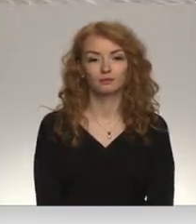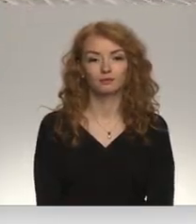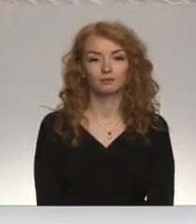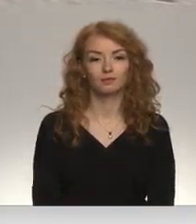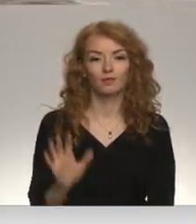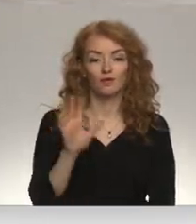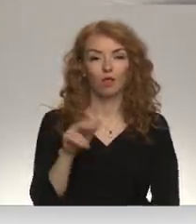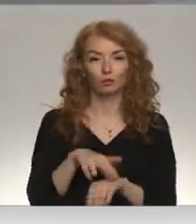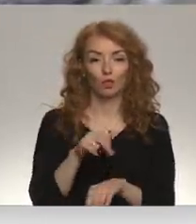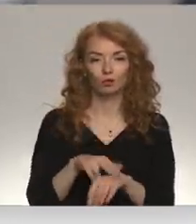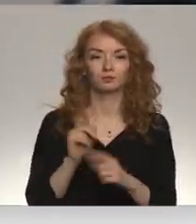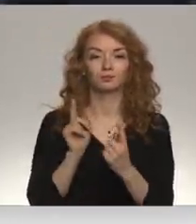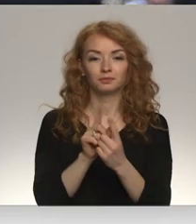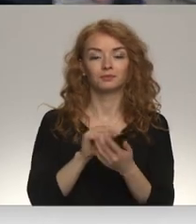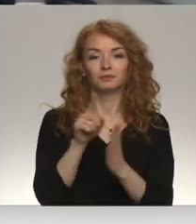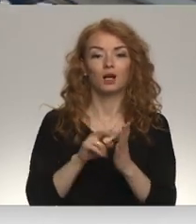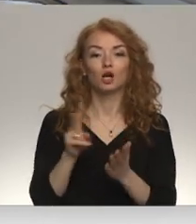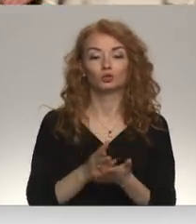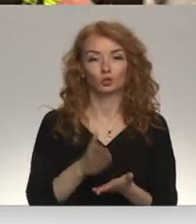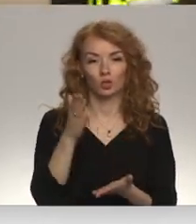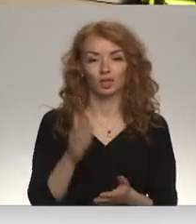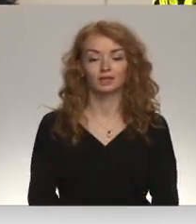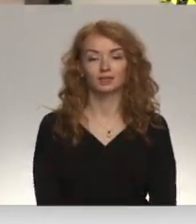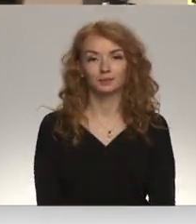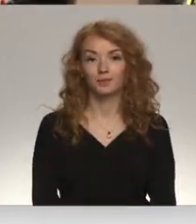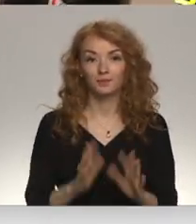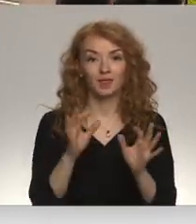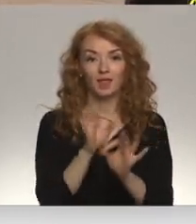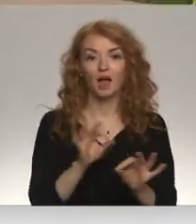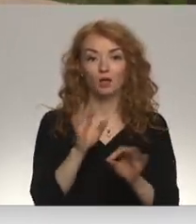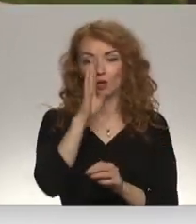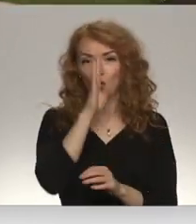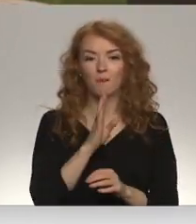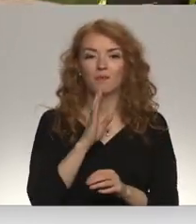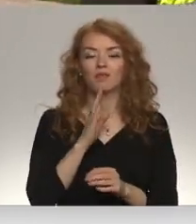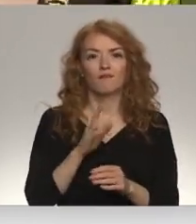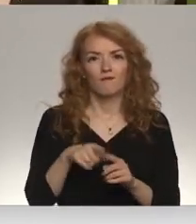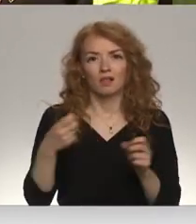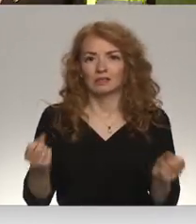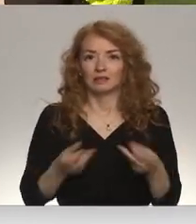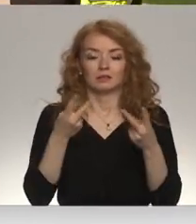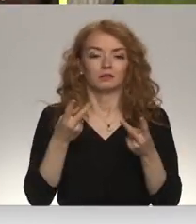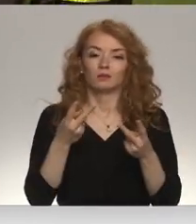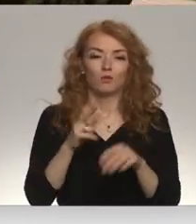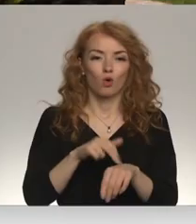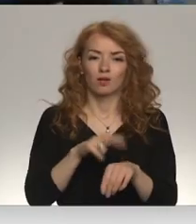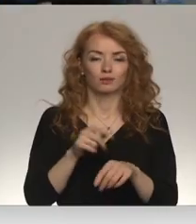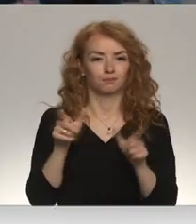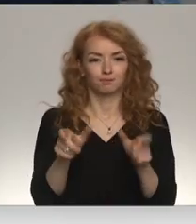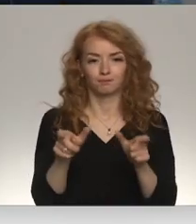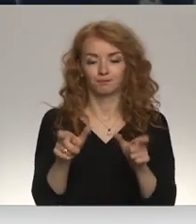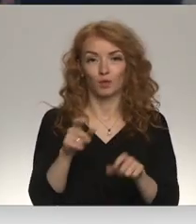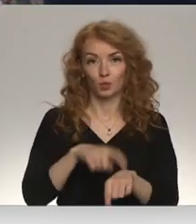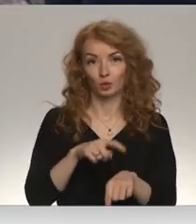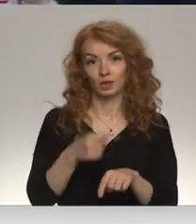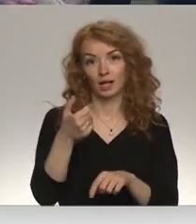reku. Iesniegums, nu man cik, paņemiet viņu dziedlus. Taču nekādiem nopietnākiem asumiem un sadursmēm attīstīties policija neļāva. Pulkstens